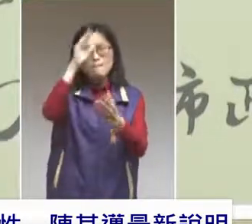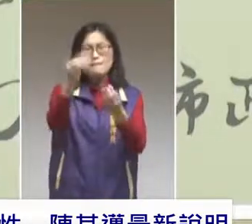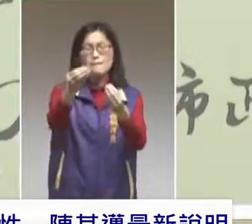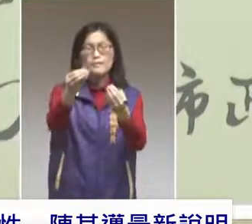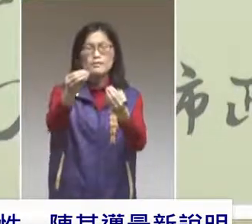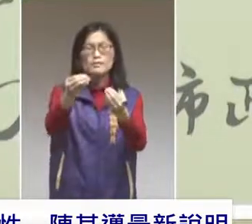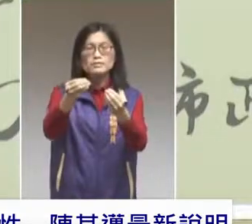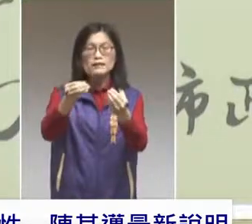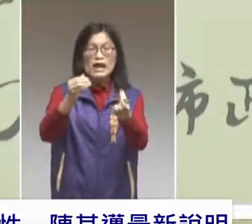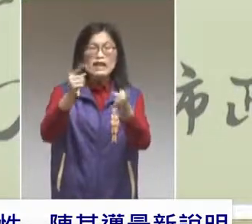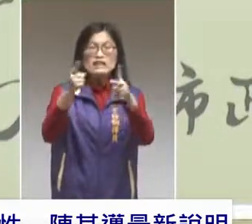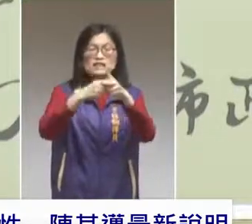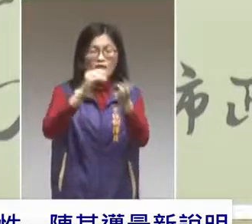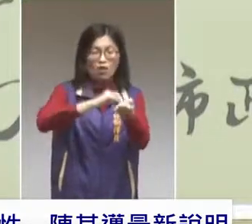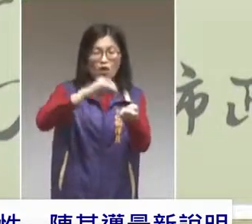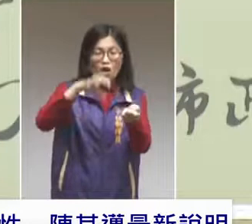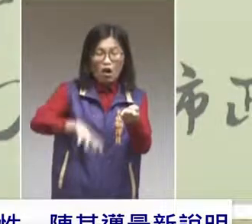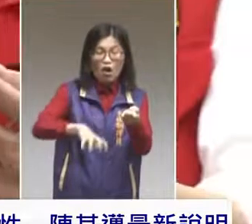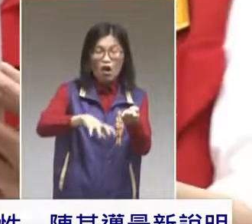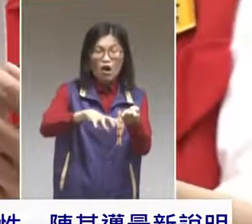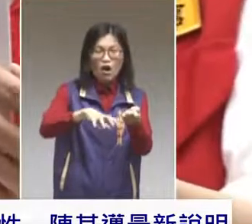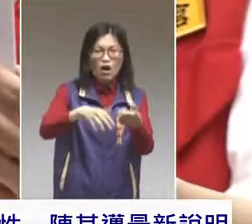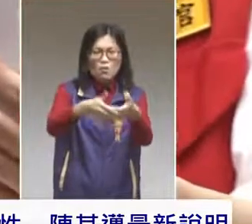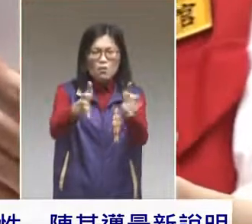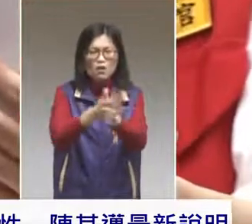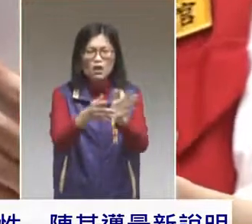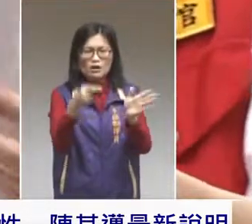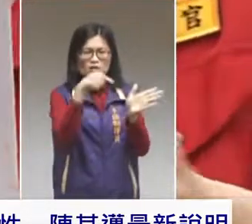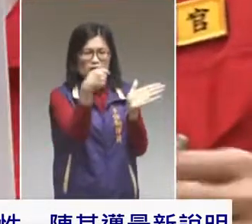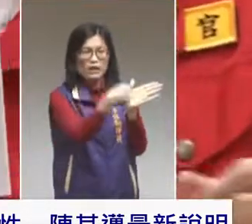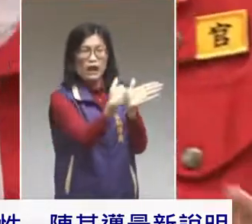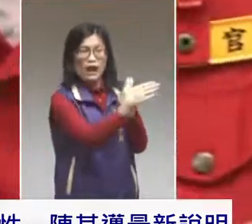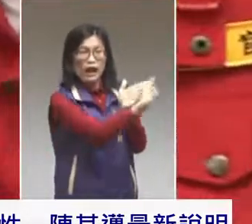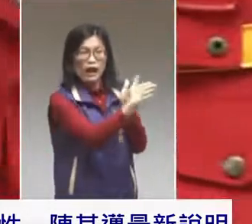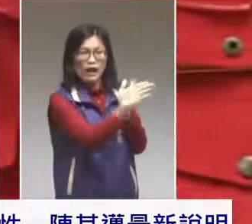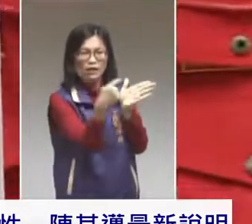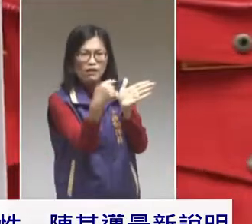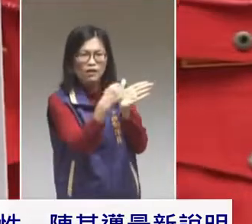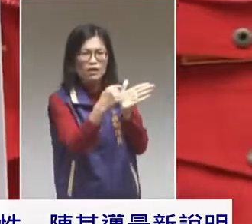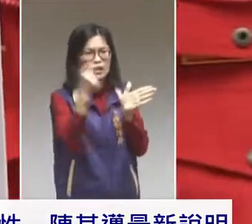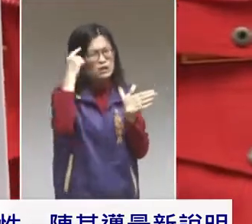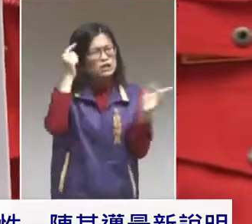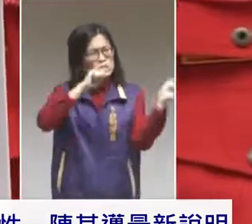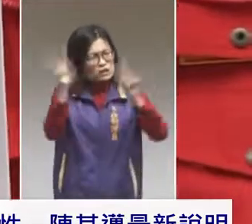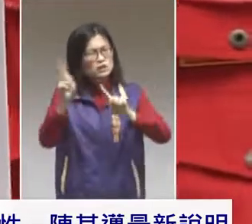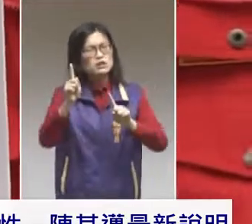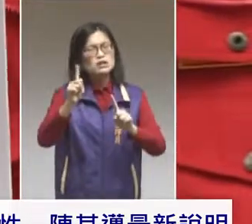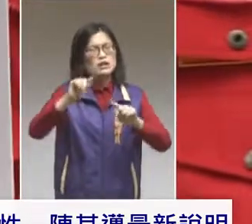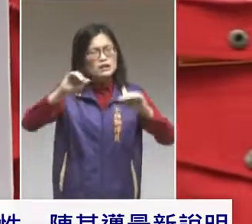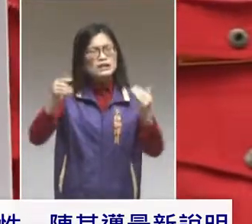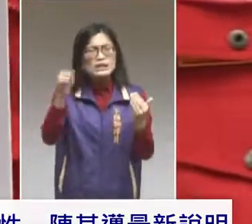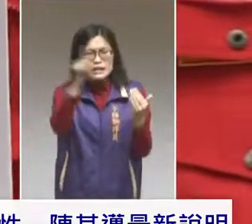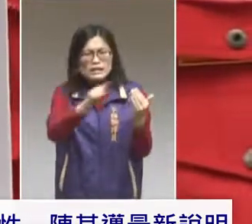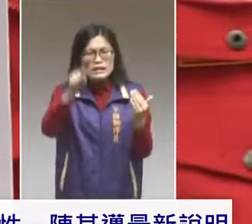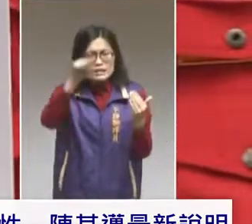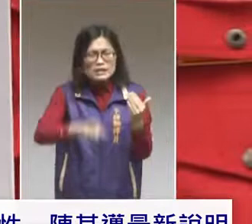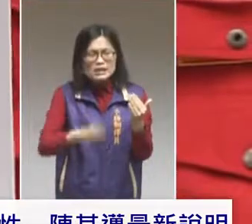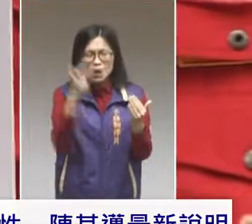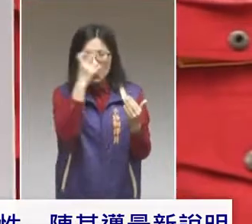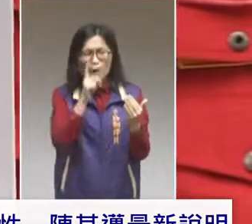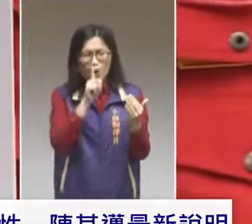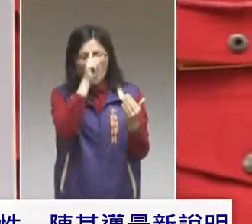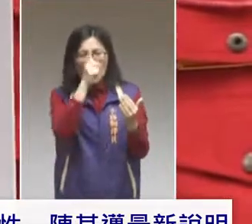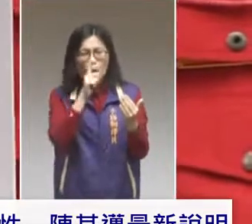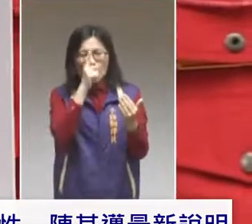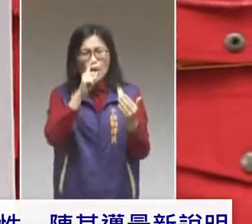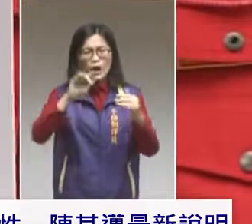9000位都是没有确诊个案。那在诊所的部分，这张图可以大家可以看得出来，我们在持续现在大概